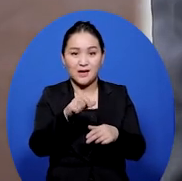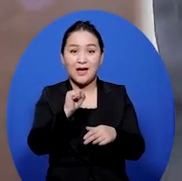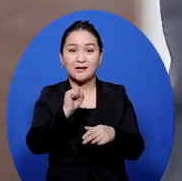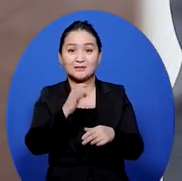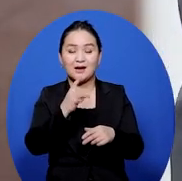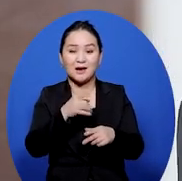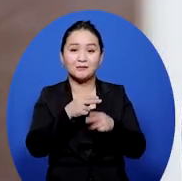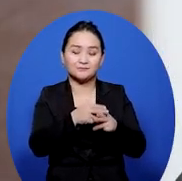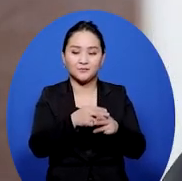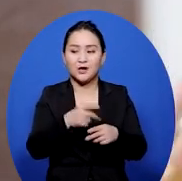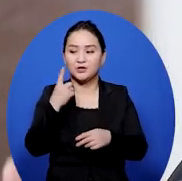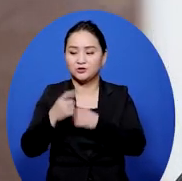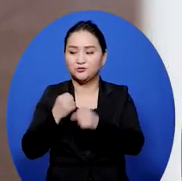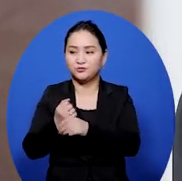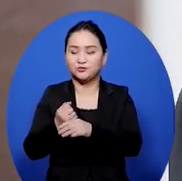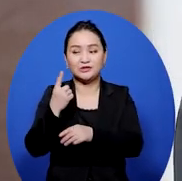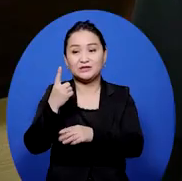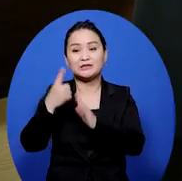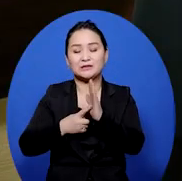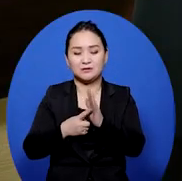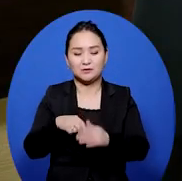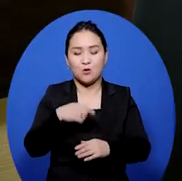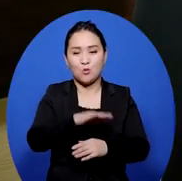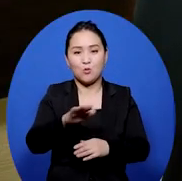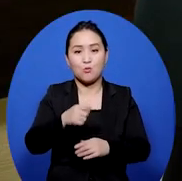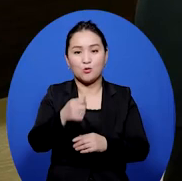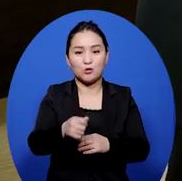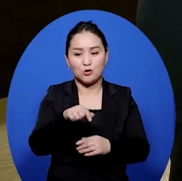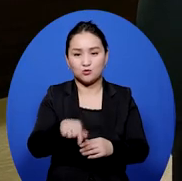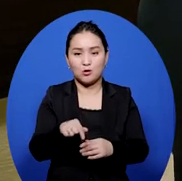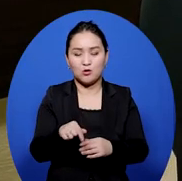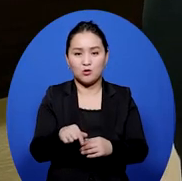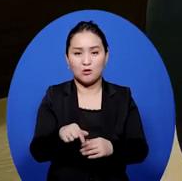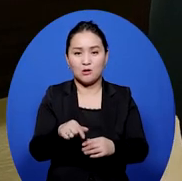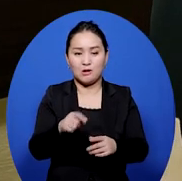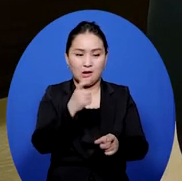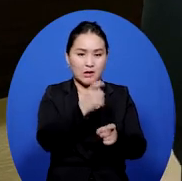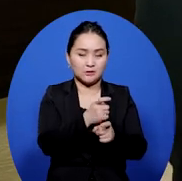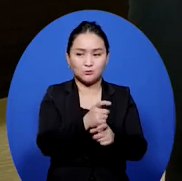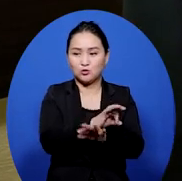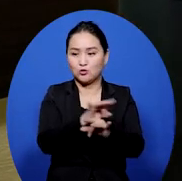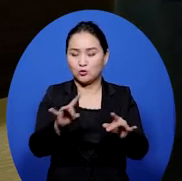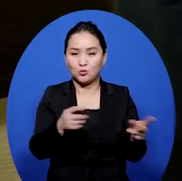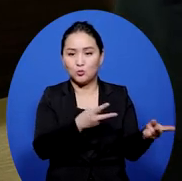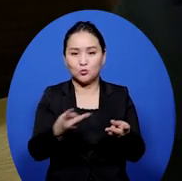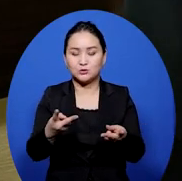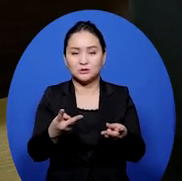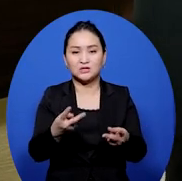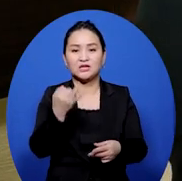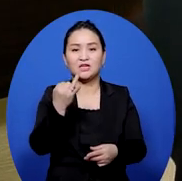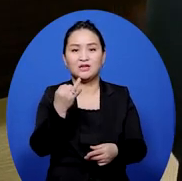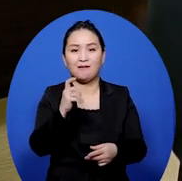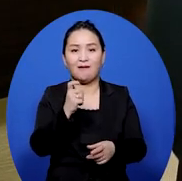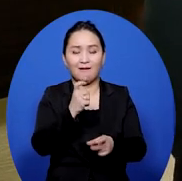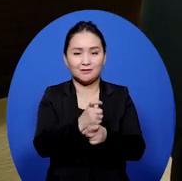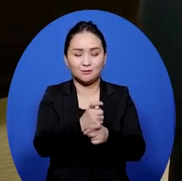халамжуу шилжүүлж байна. Төрүүчийн сар хүүхдийн мөнгө шилжүүлсэн. За, ингээд энэ оны төгсгөлөлт бол ер нь халамжийн энэ олон үйлчлэгнүүд бол бүгдээр